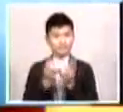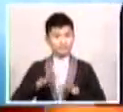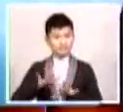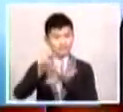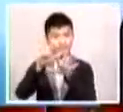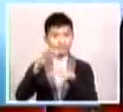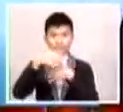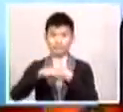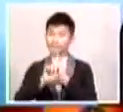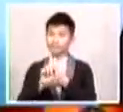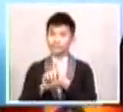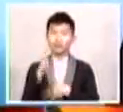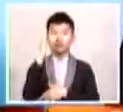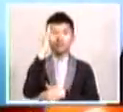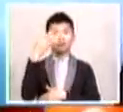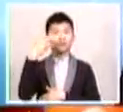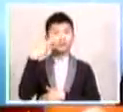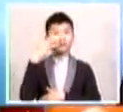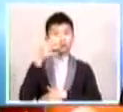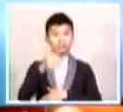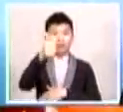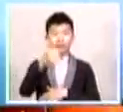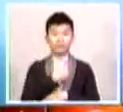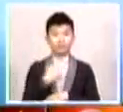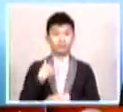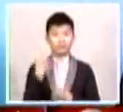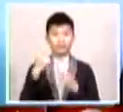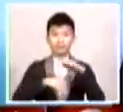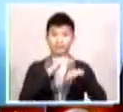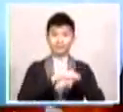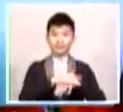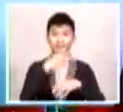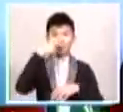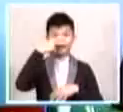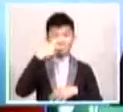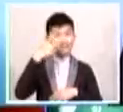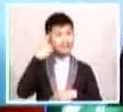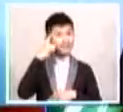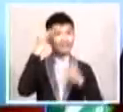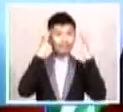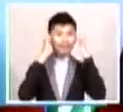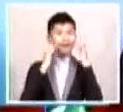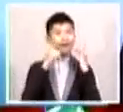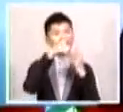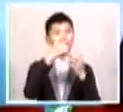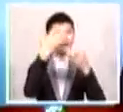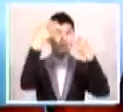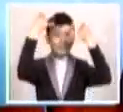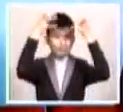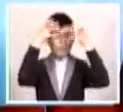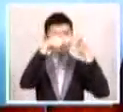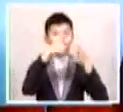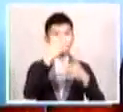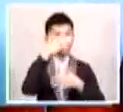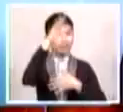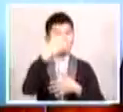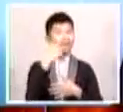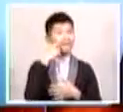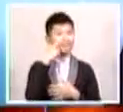缺少杰出的政治领导，没有成吉思汗，蒙古人的崛起是不能想象的。如果